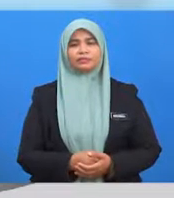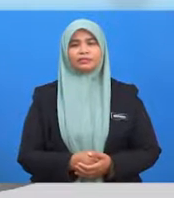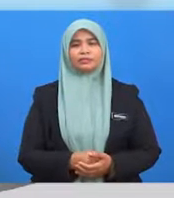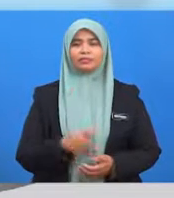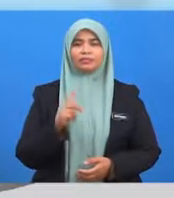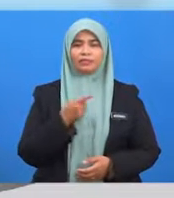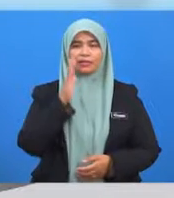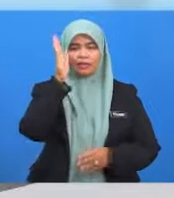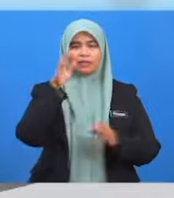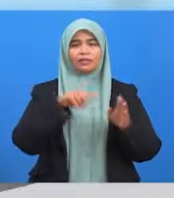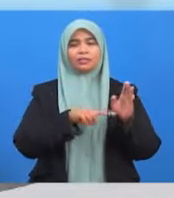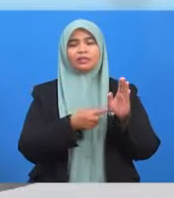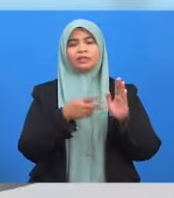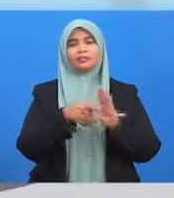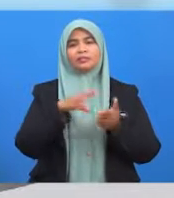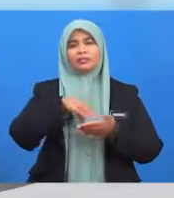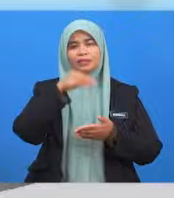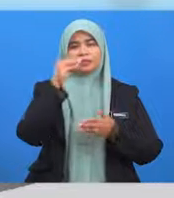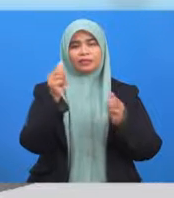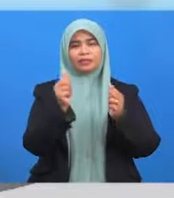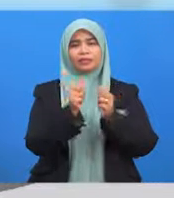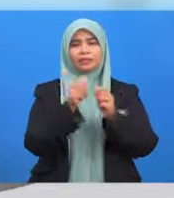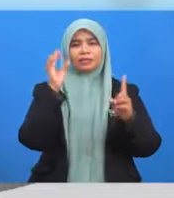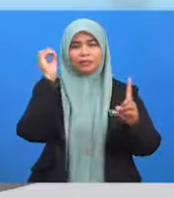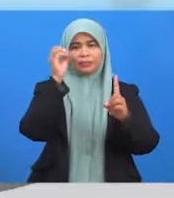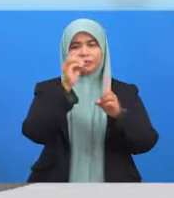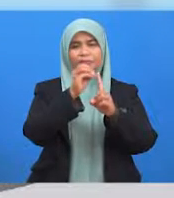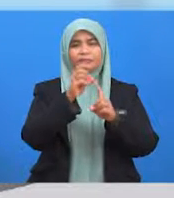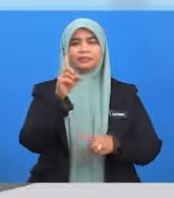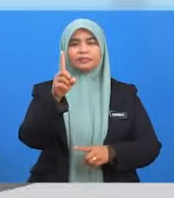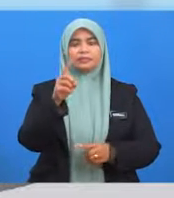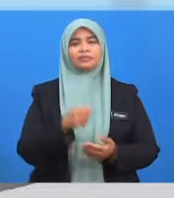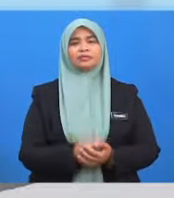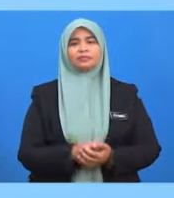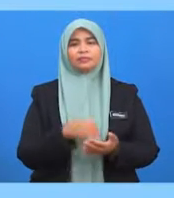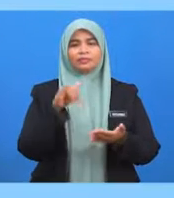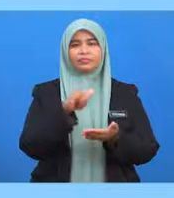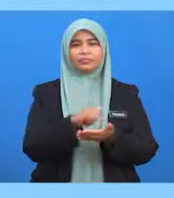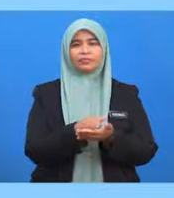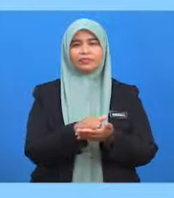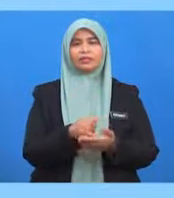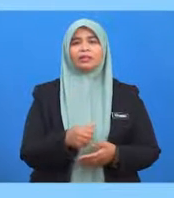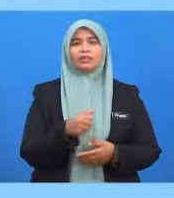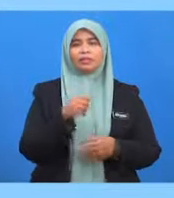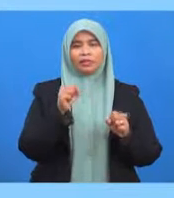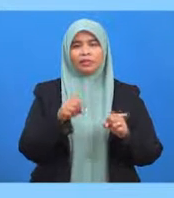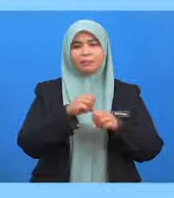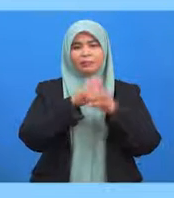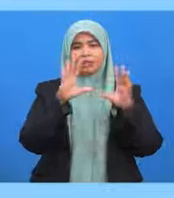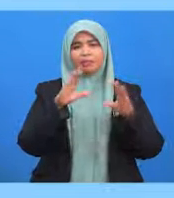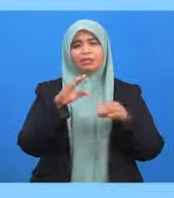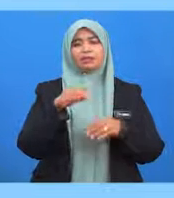mulakan pembelajaran kita dengan objektif yang pertama, iaitu kamu boleh